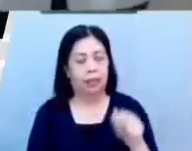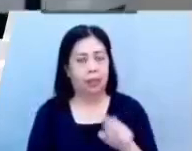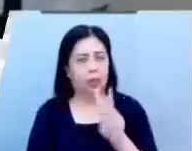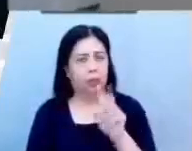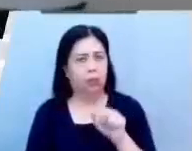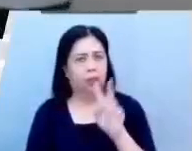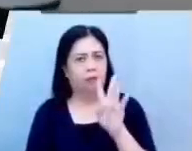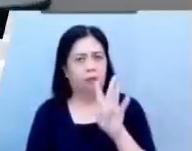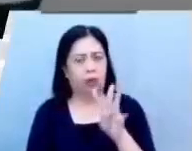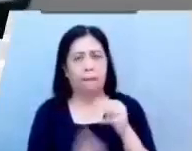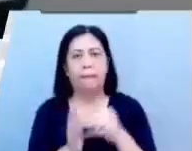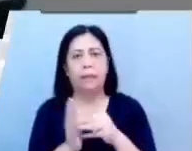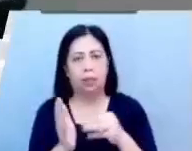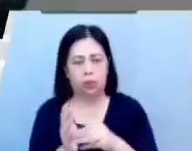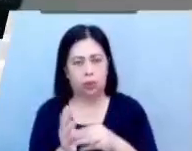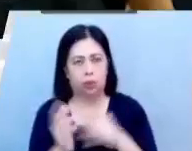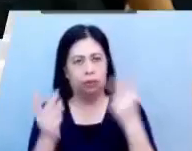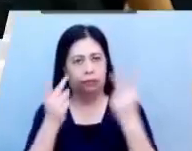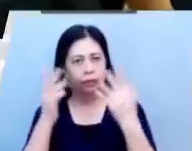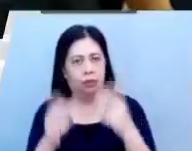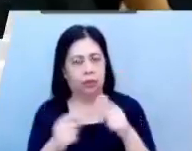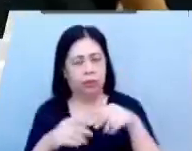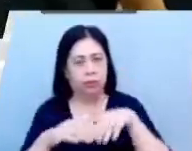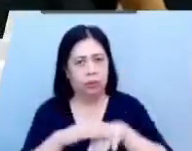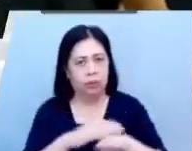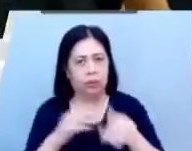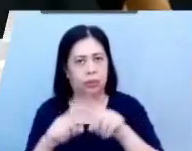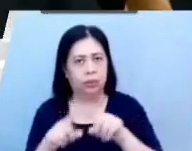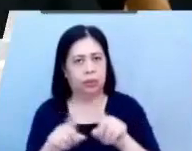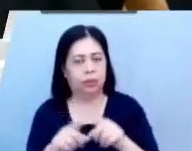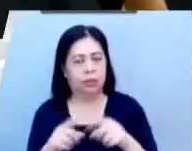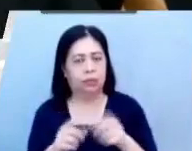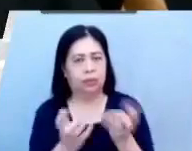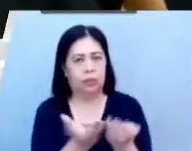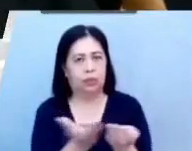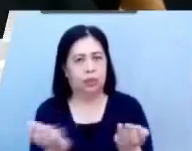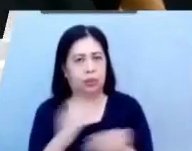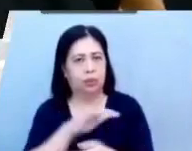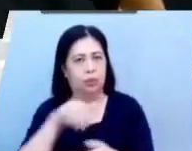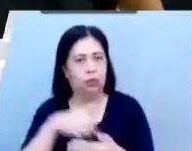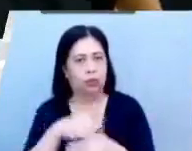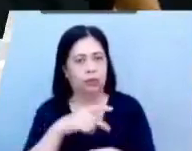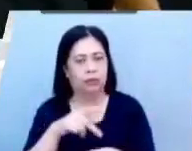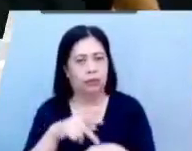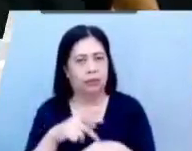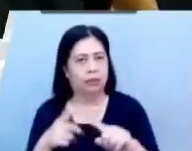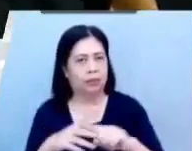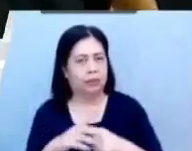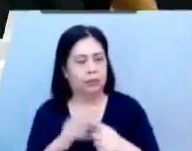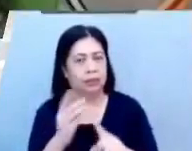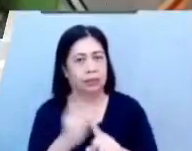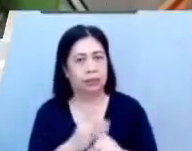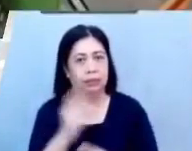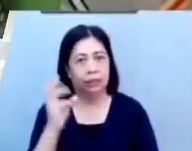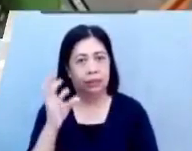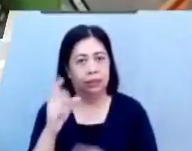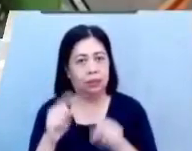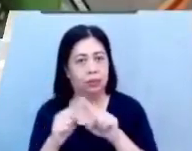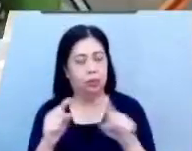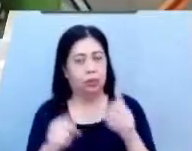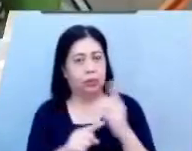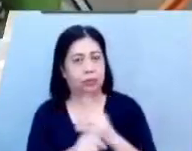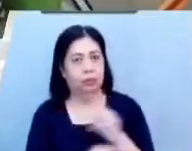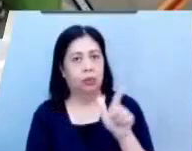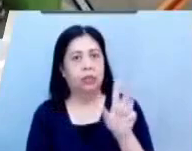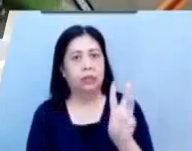million ang mga biyaherong pumasok sa iba't ibang pantalan sa buong bansa. Mula nitong December 16 hanggang December 26, hindi